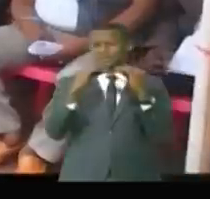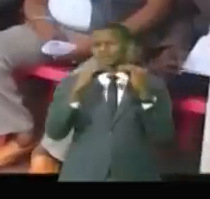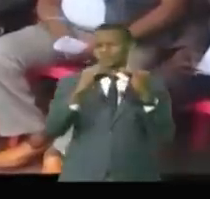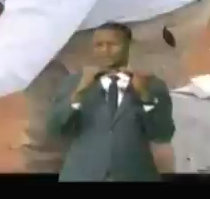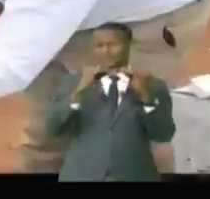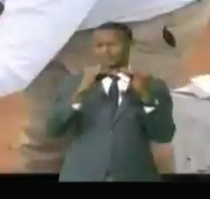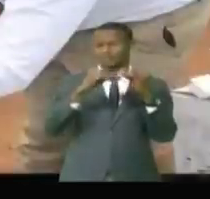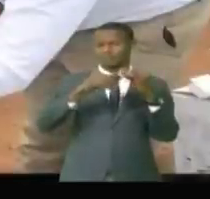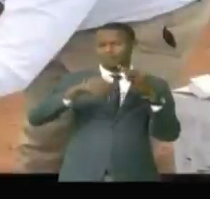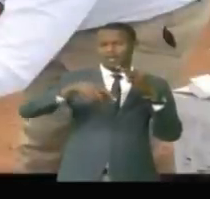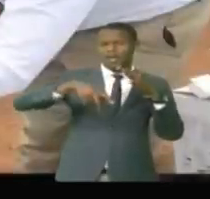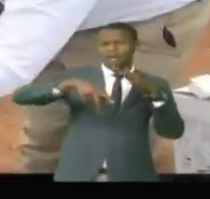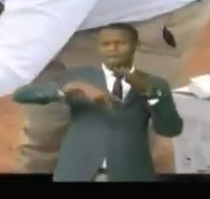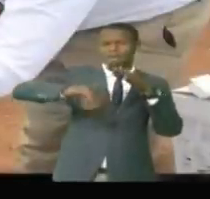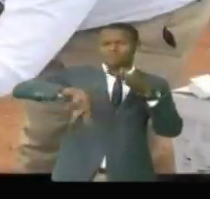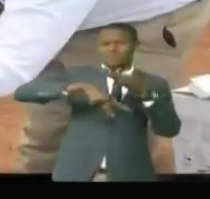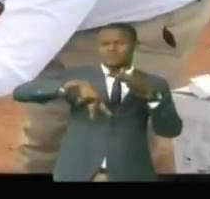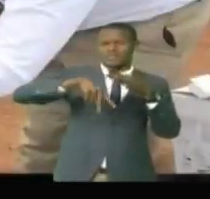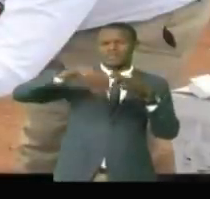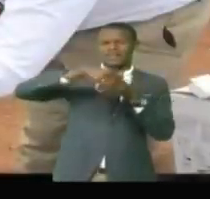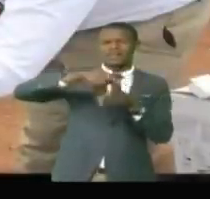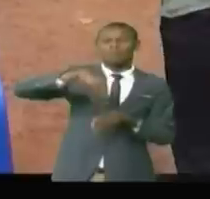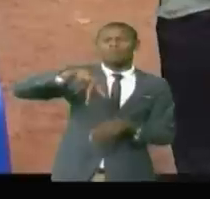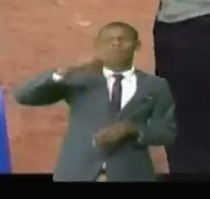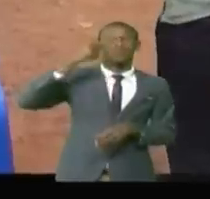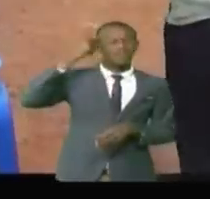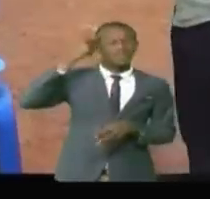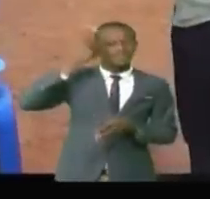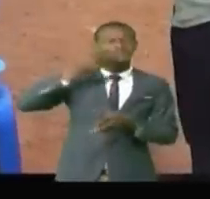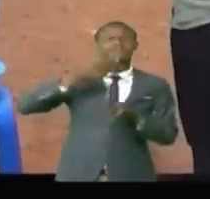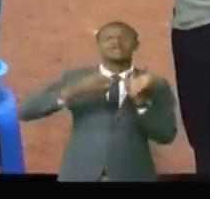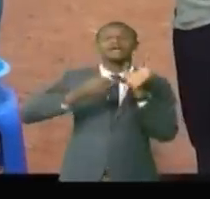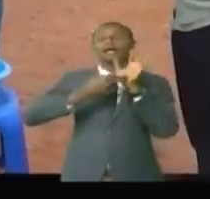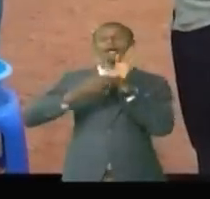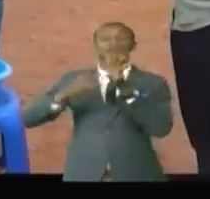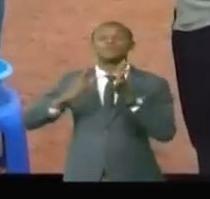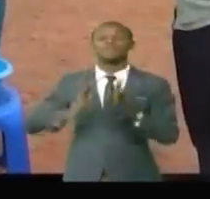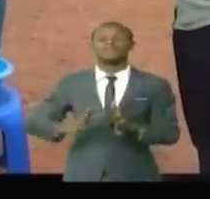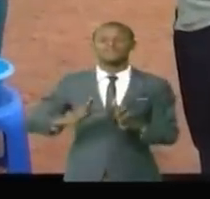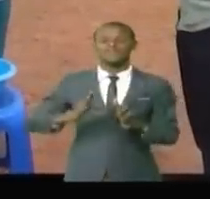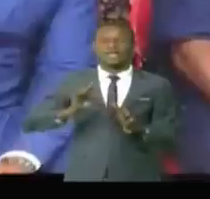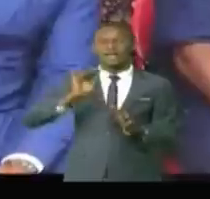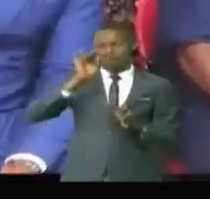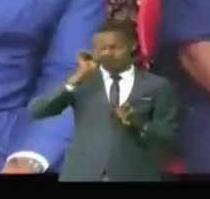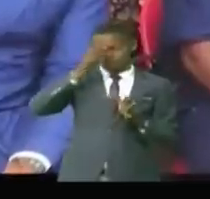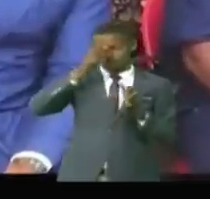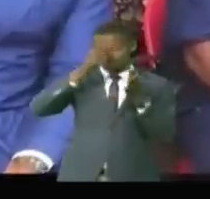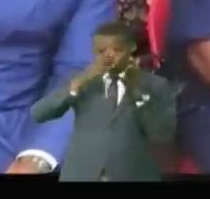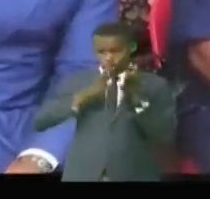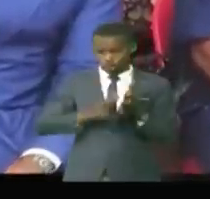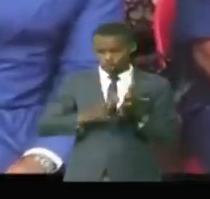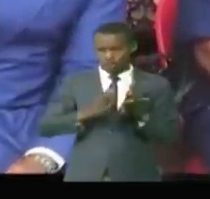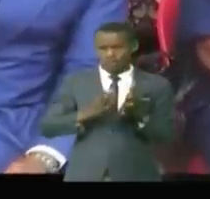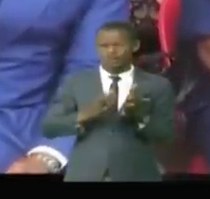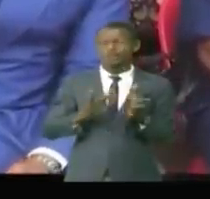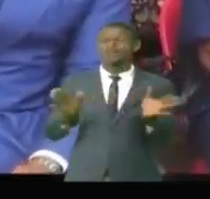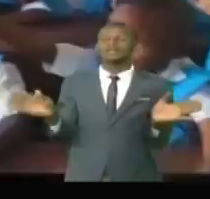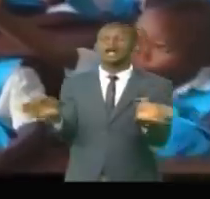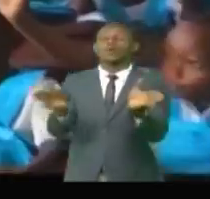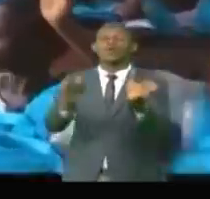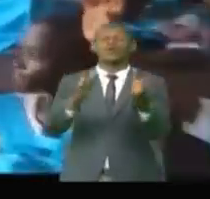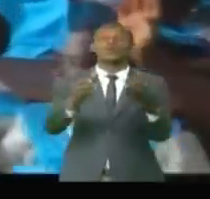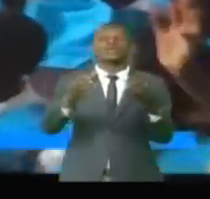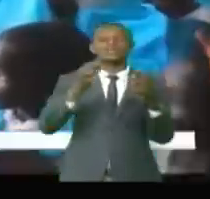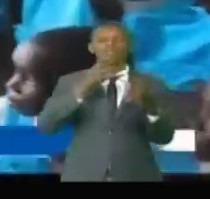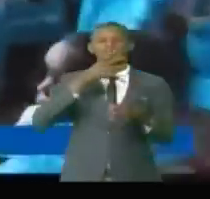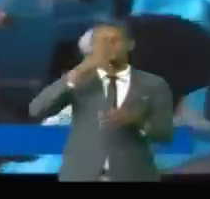de la province, a insisté sur la vaccination de tous les enfants et sur les lavages de mains, tout en invitant les parents à